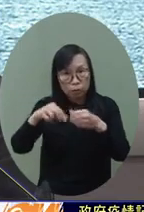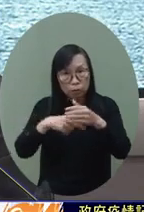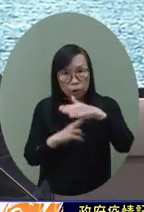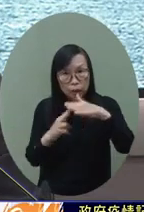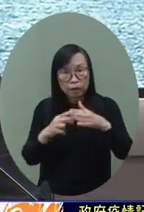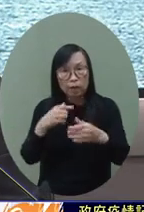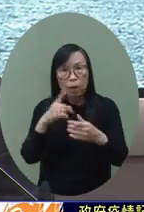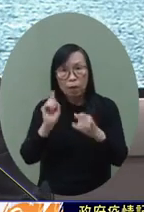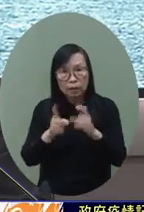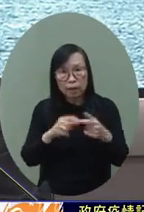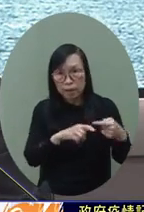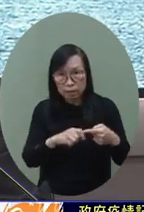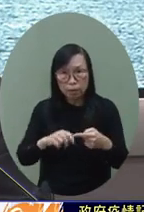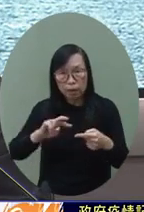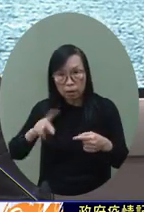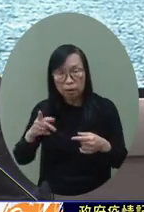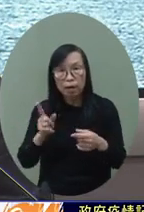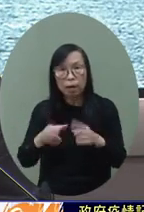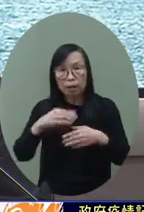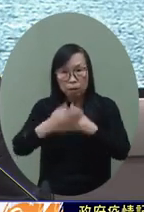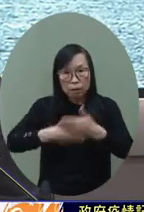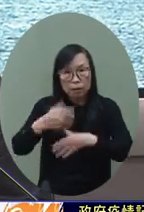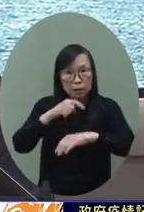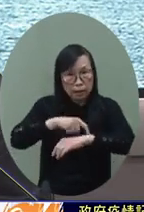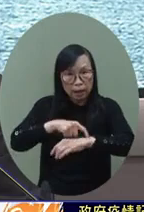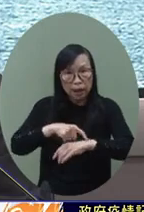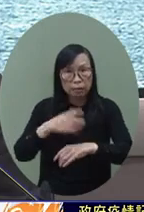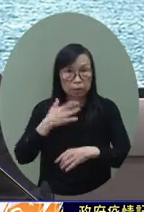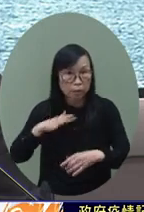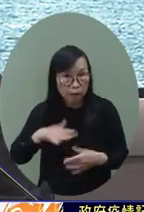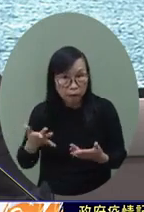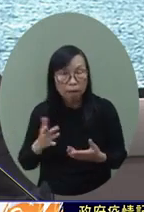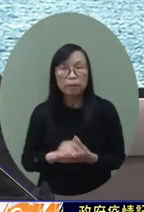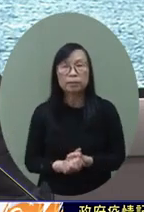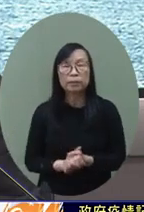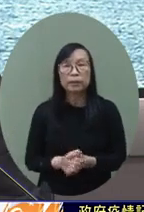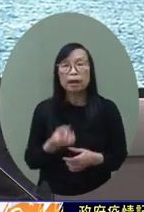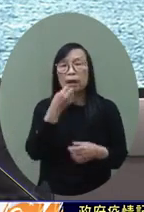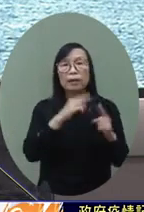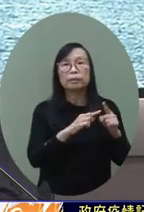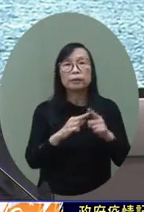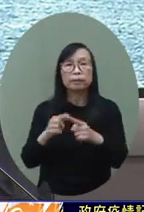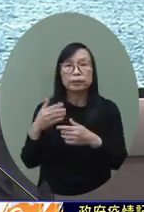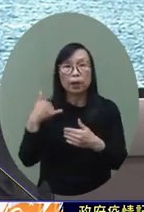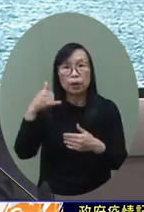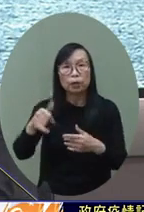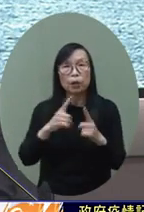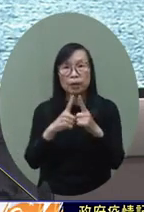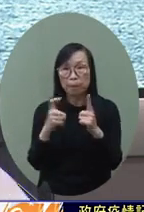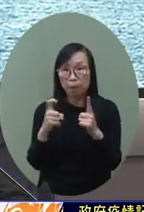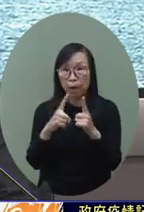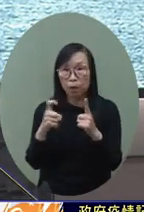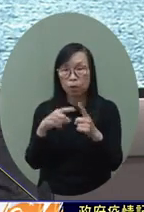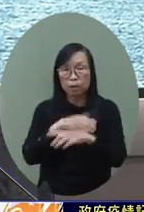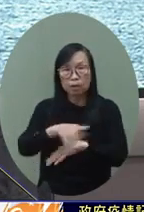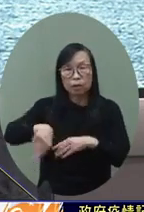者延長流動採樣站的運作時間。市民亦都可以前往19個社